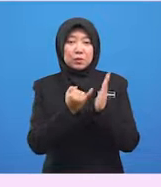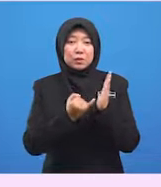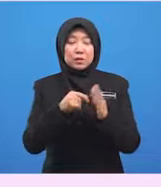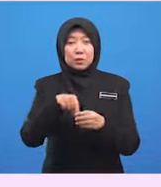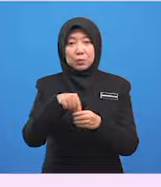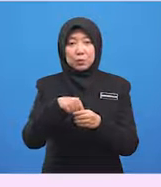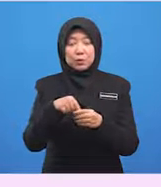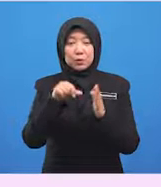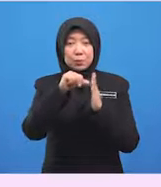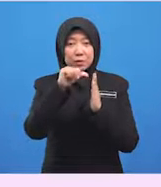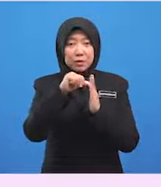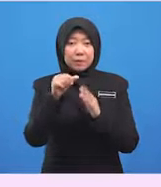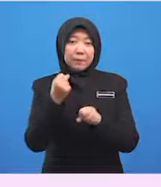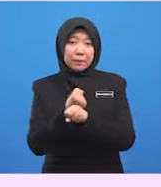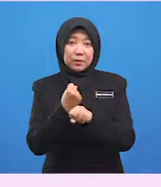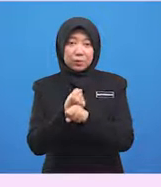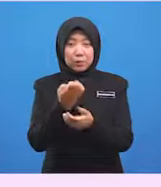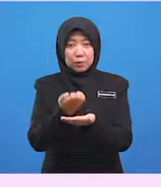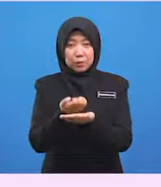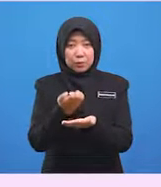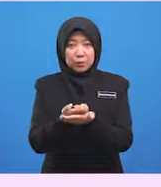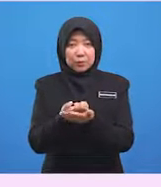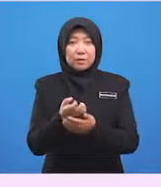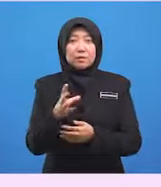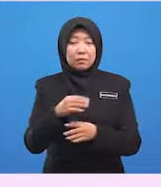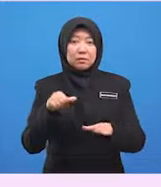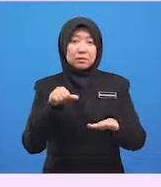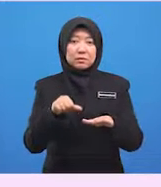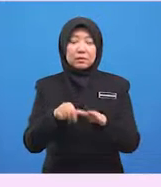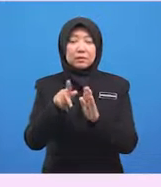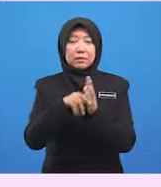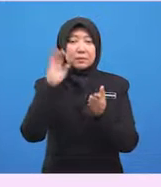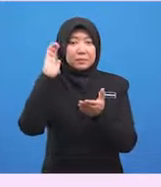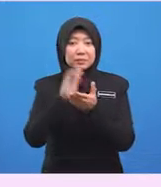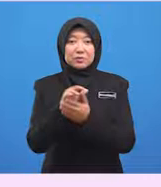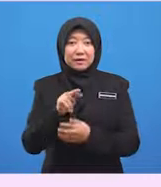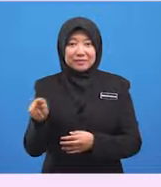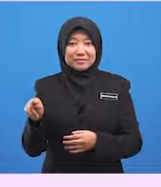dan ukiran batu ekonomi serta aspek kepercayaan